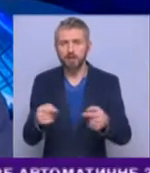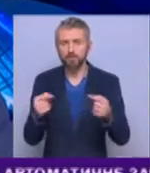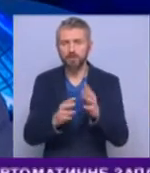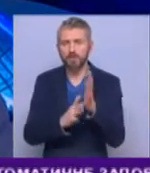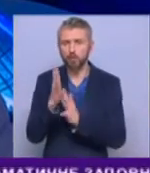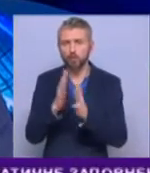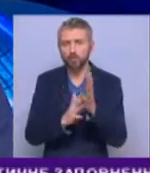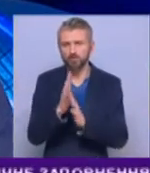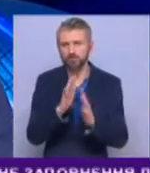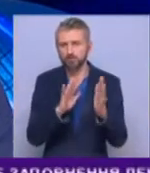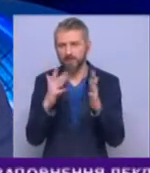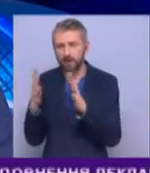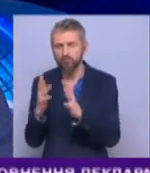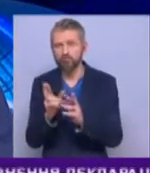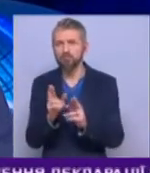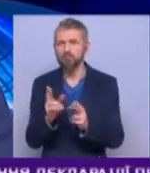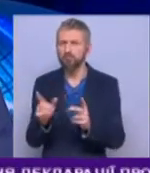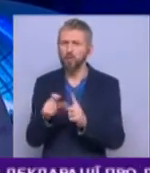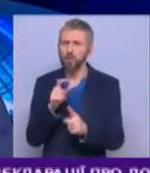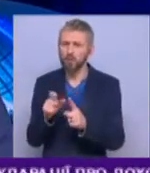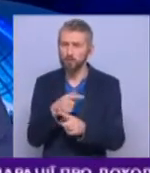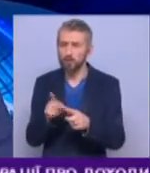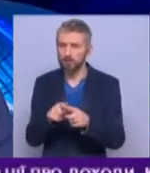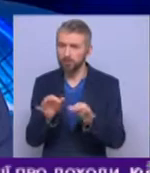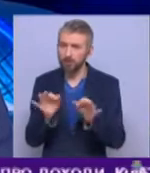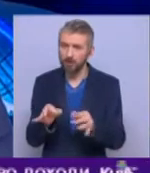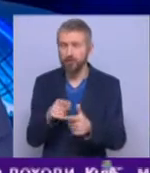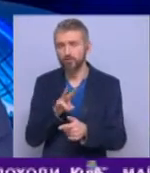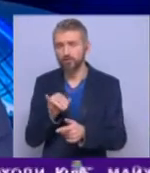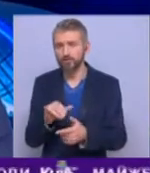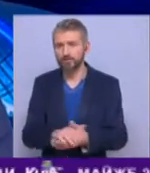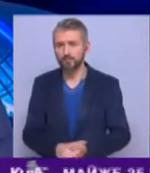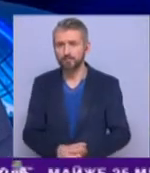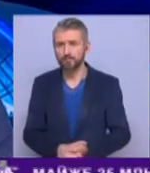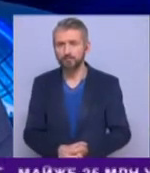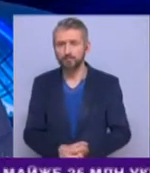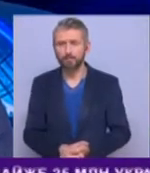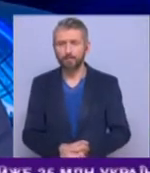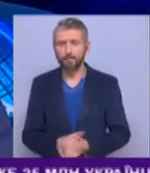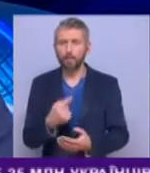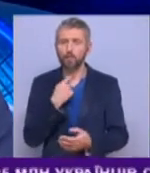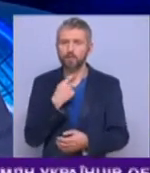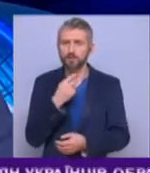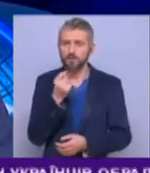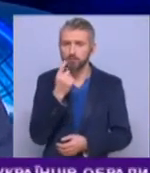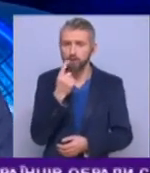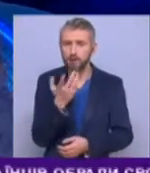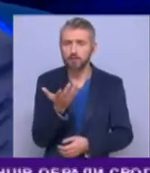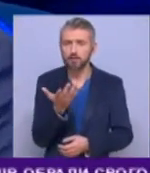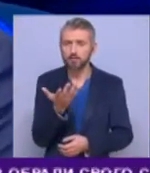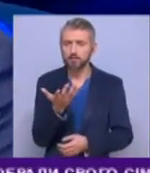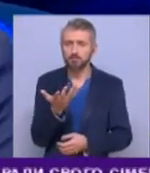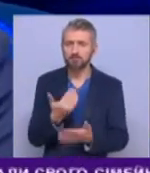лісові насадження тощо. Як ви можете це прокоментувати? Це відповідає дійсності? Чи там Голосіївський парк,